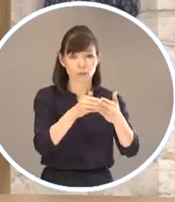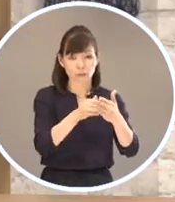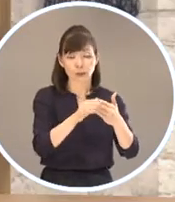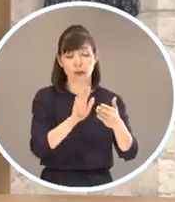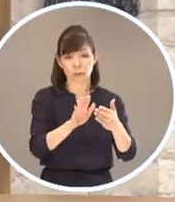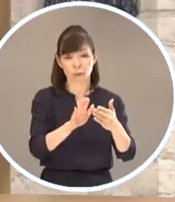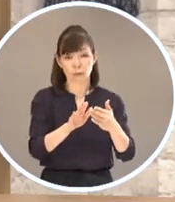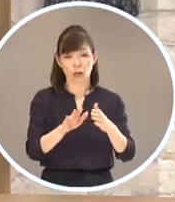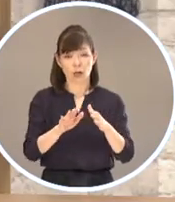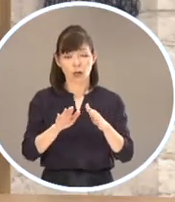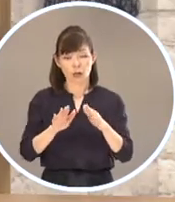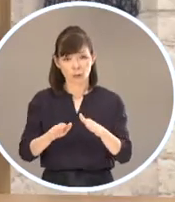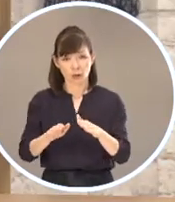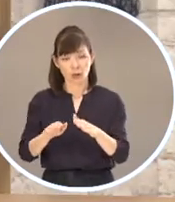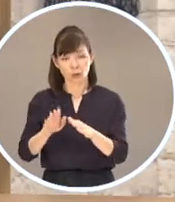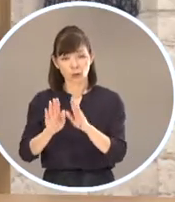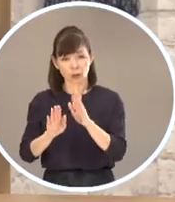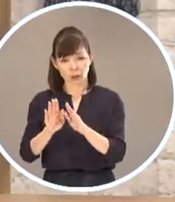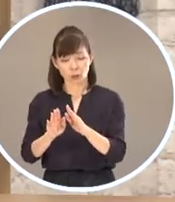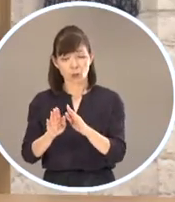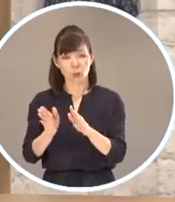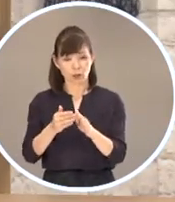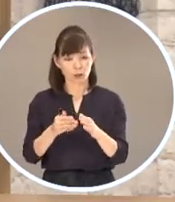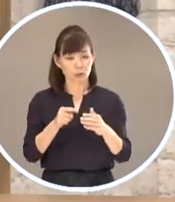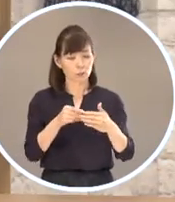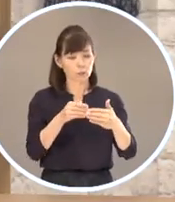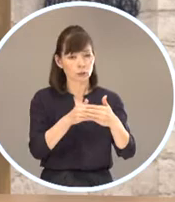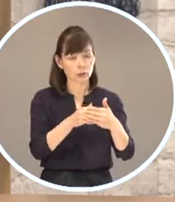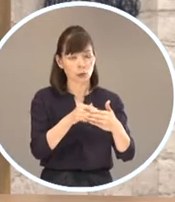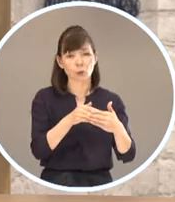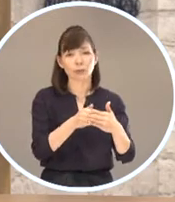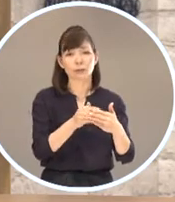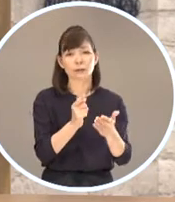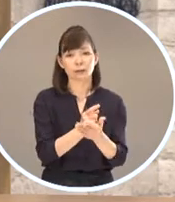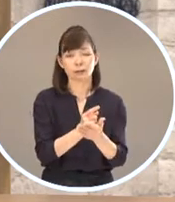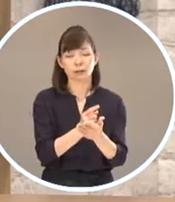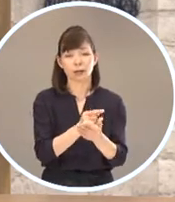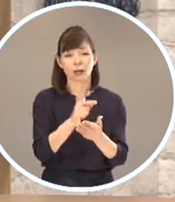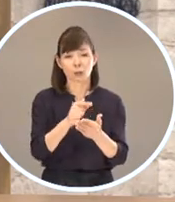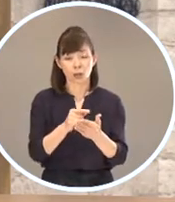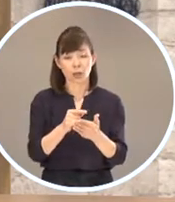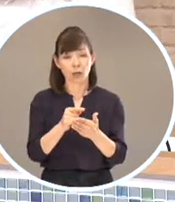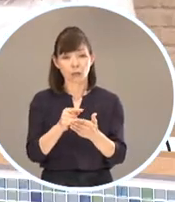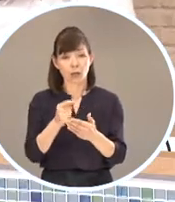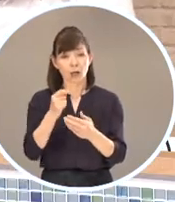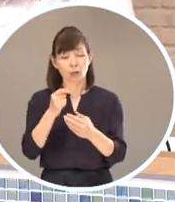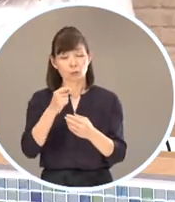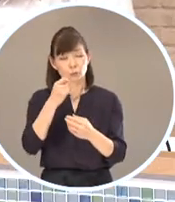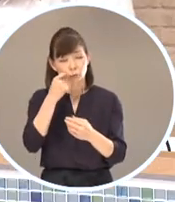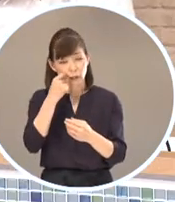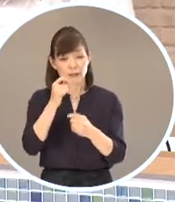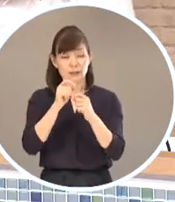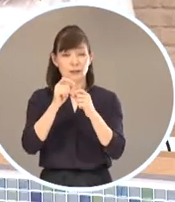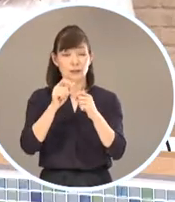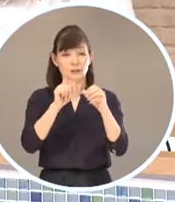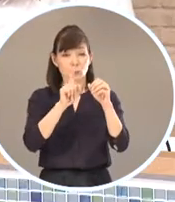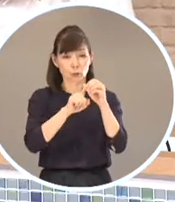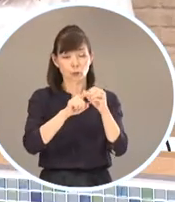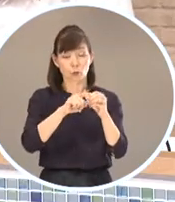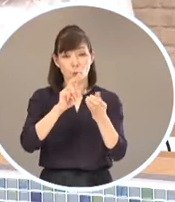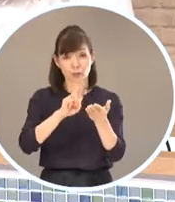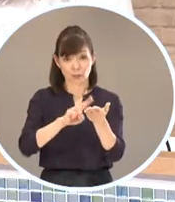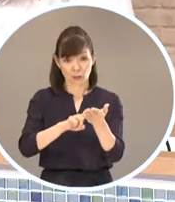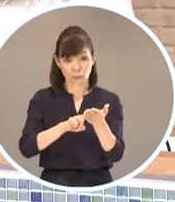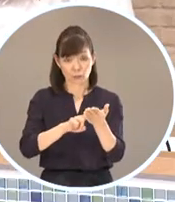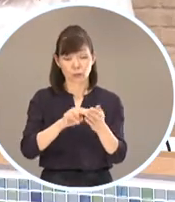だとここまでしかいけないと。でこれを現状からでは考えられないような遥か高い目標を設定するというですね。でこういうのがまず1つ大事